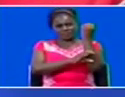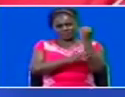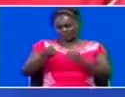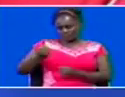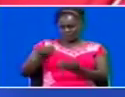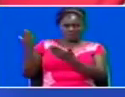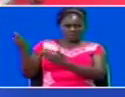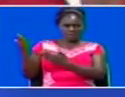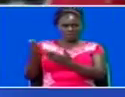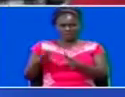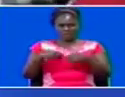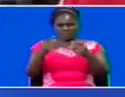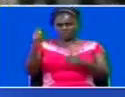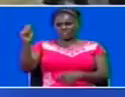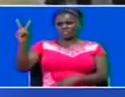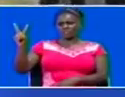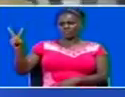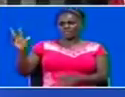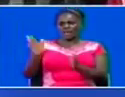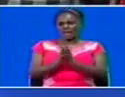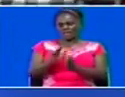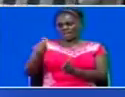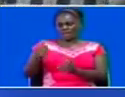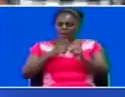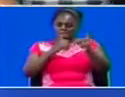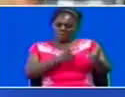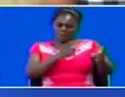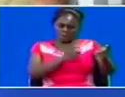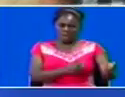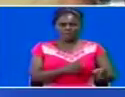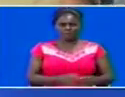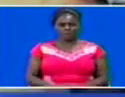pia alikabidhiwa televisheni na zawadi zingine. Abula Ahmed, KTN Michezo.